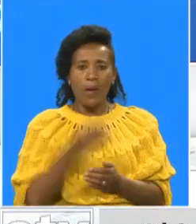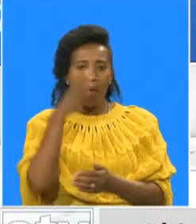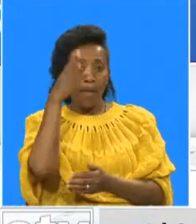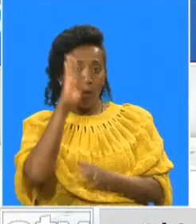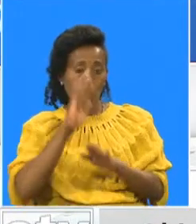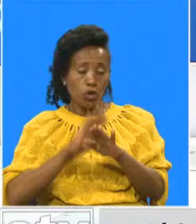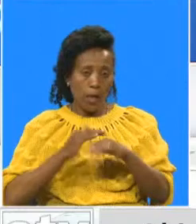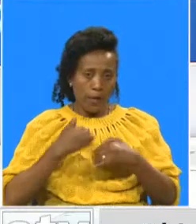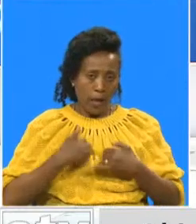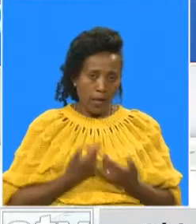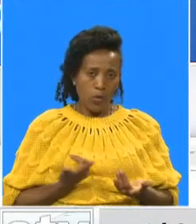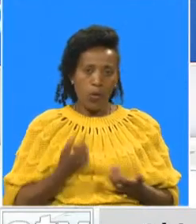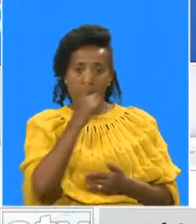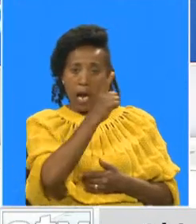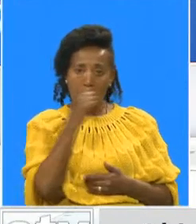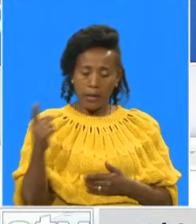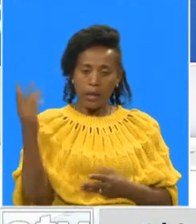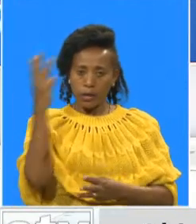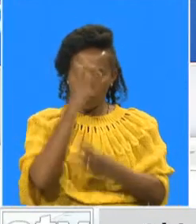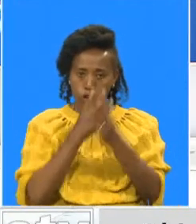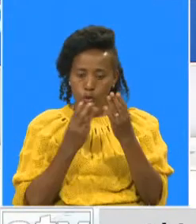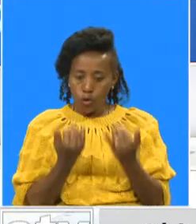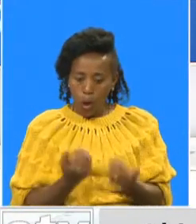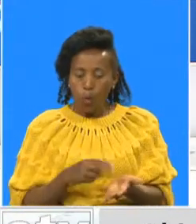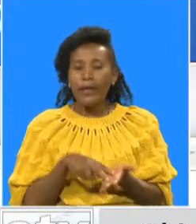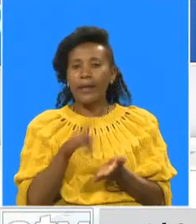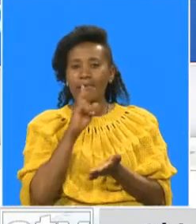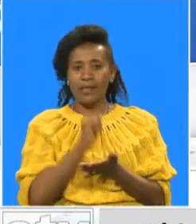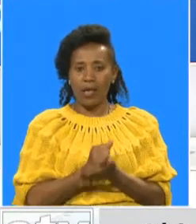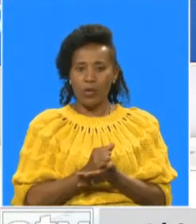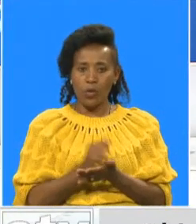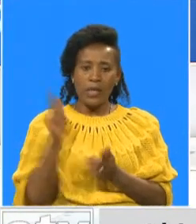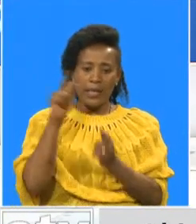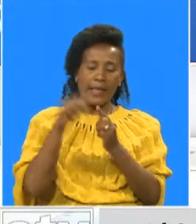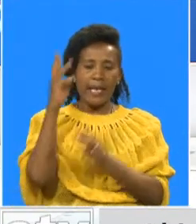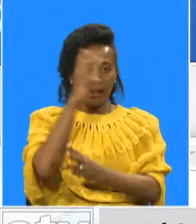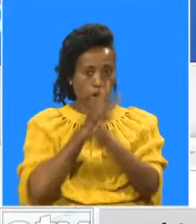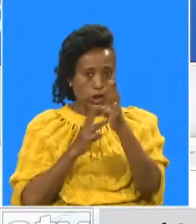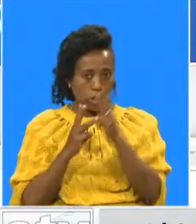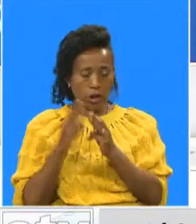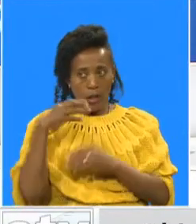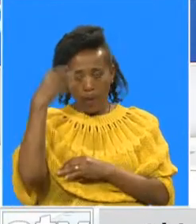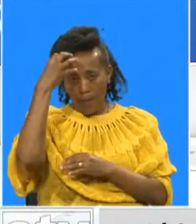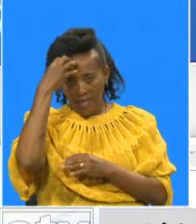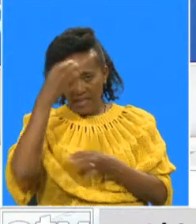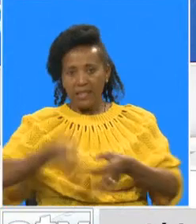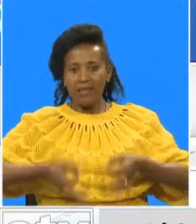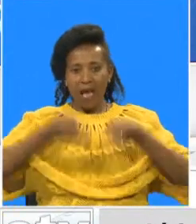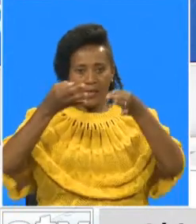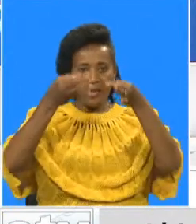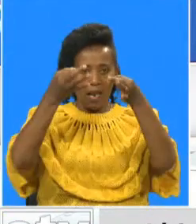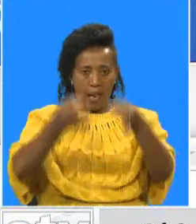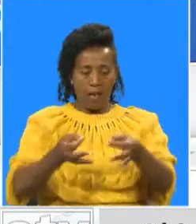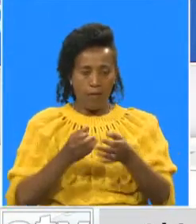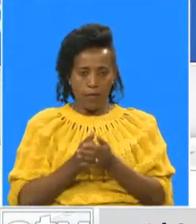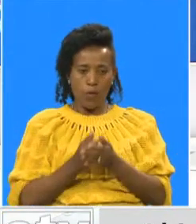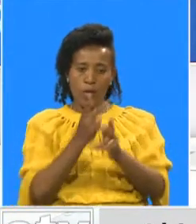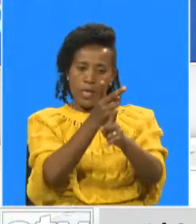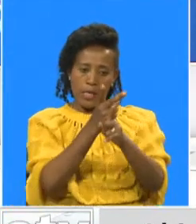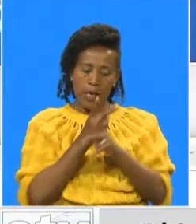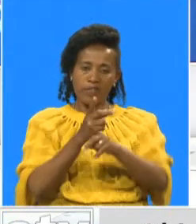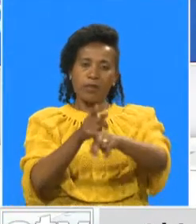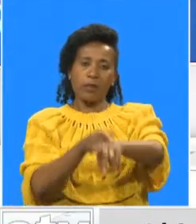ባንኮች ላይ ያለው አንዳንድ ችግሮች ስቲል ይነሳሉ እንደ ችግር። መንግስት ያስተላለፈው